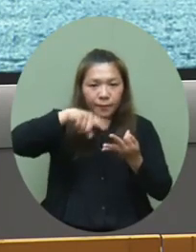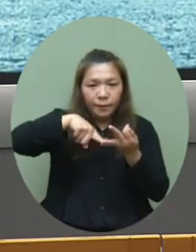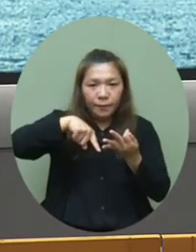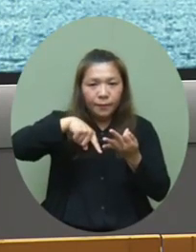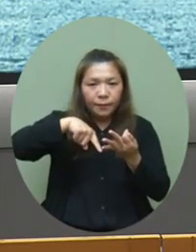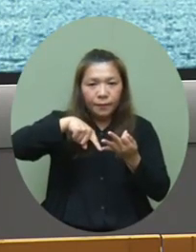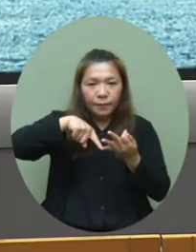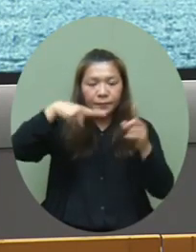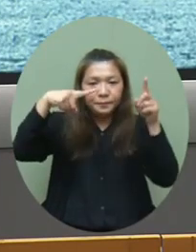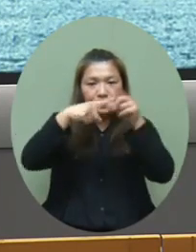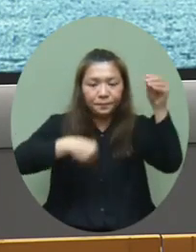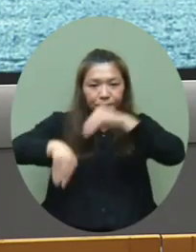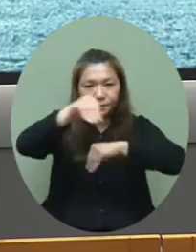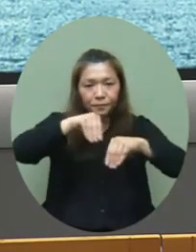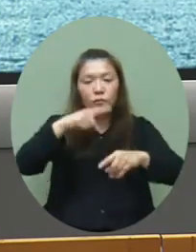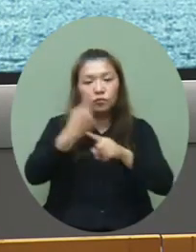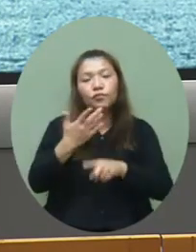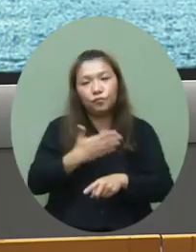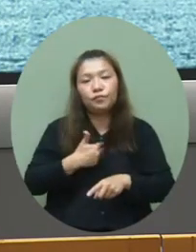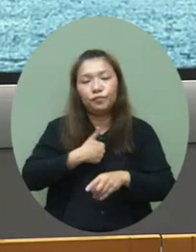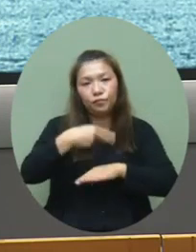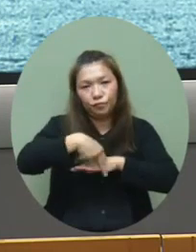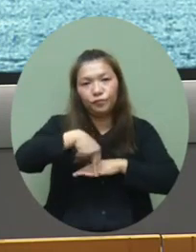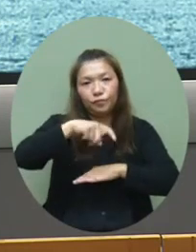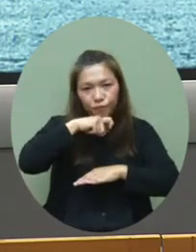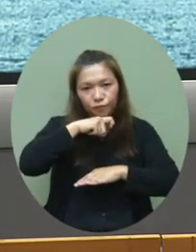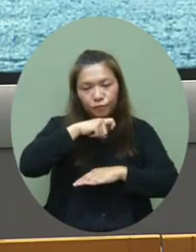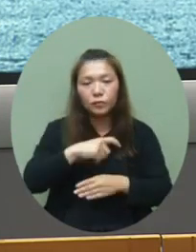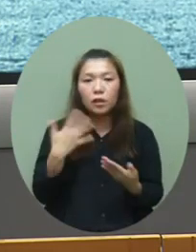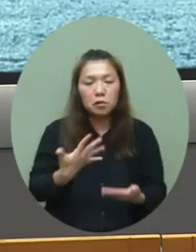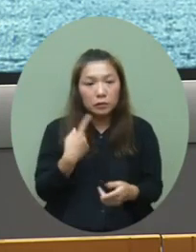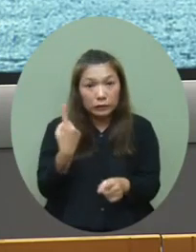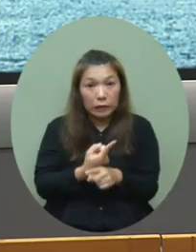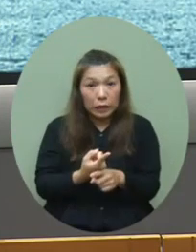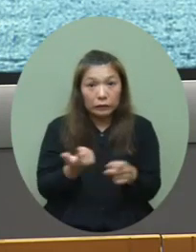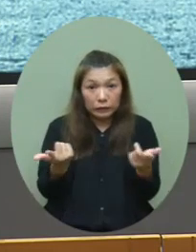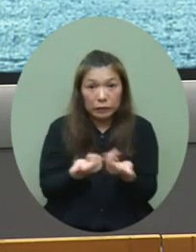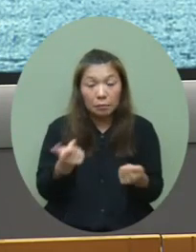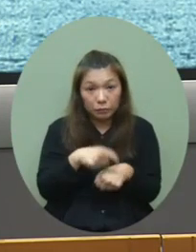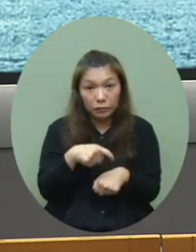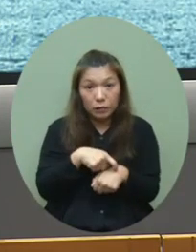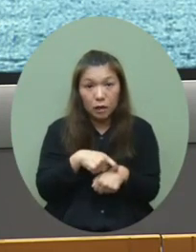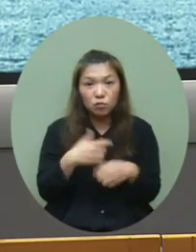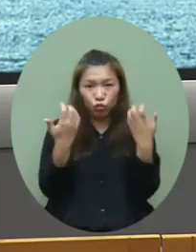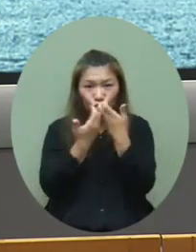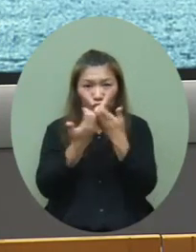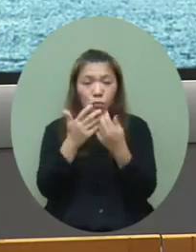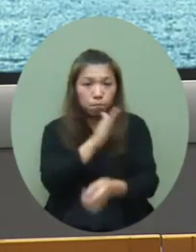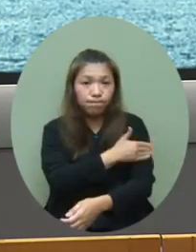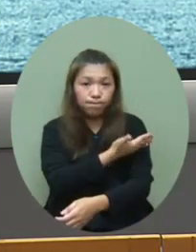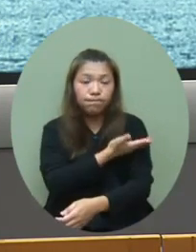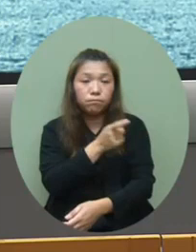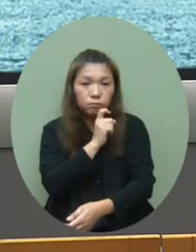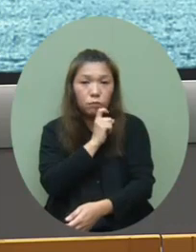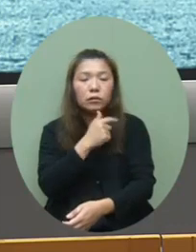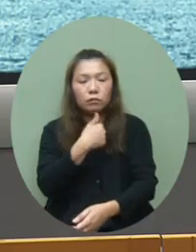病人力嘅調動嘅預案嘅。咁我哋必要時亦都係真係會有適一定數目嘅員工咧，我